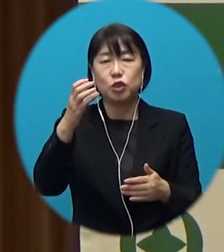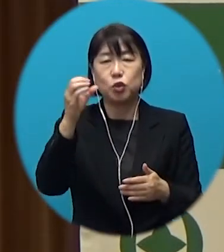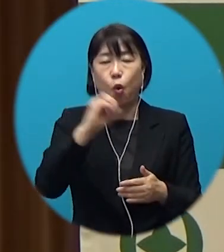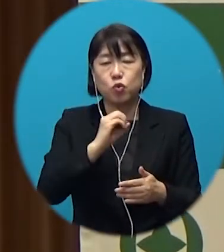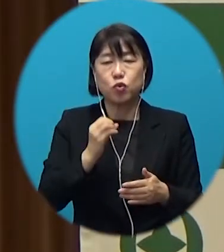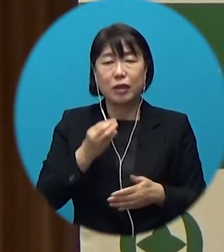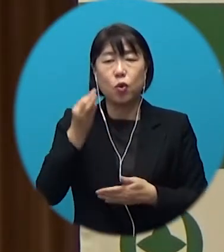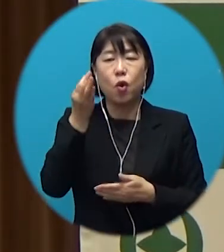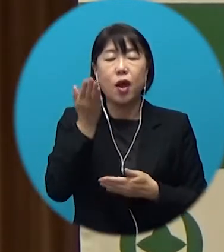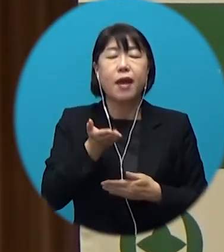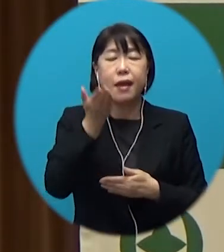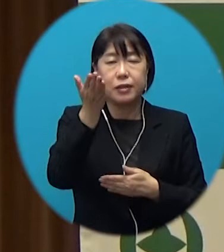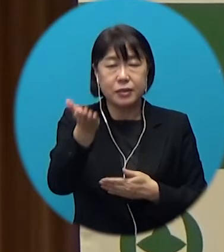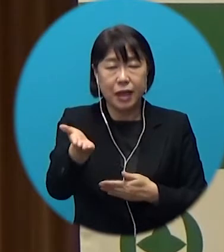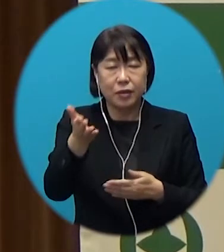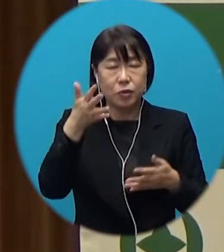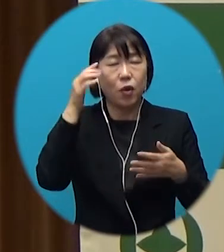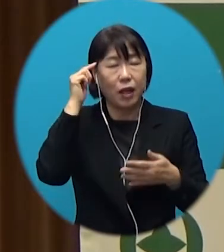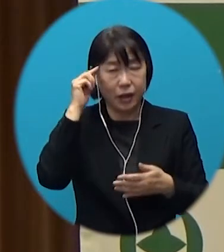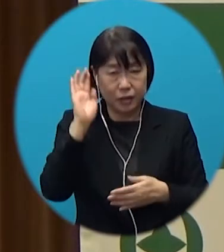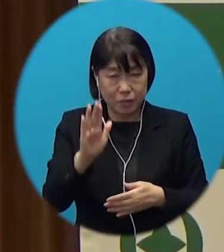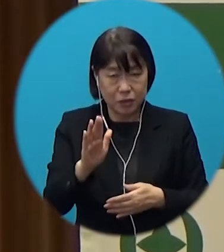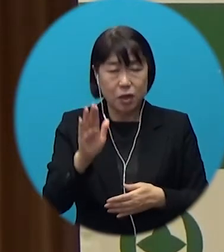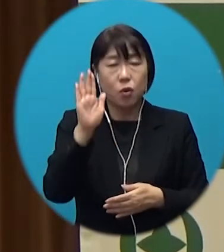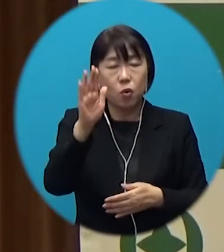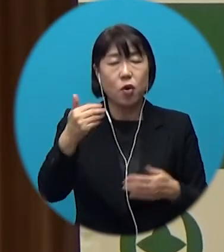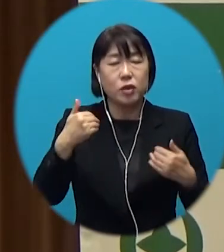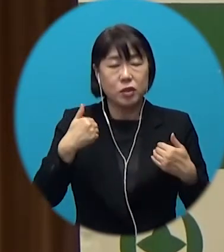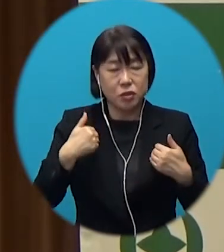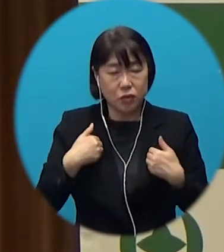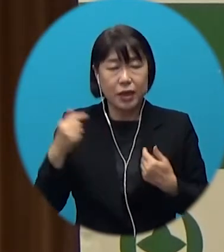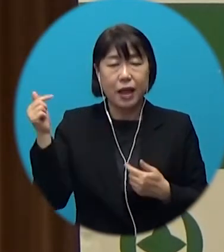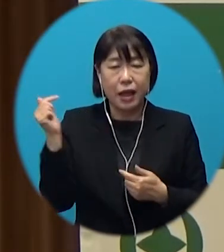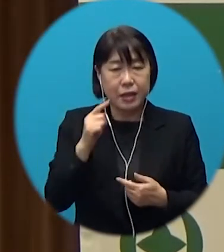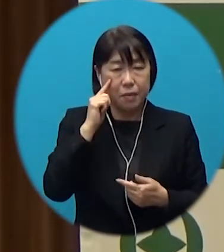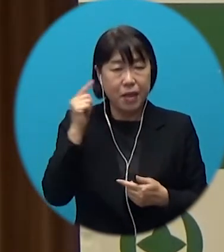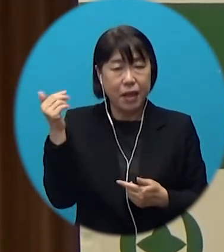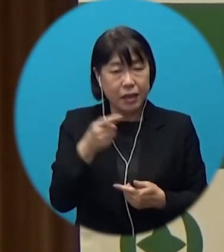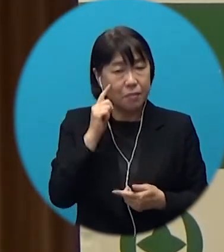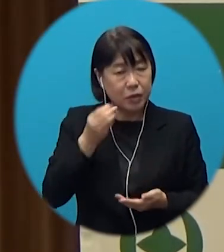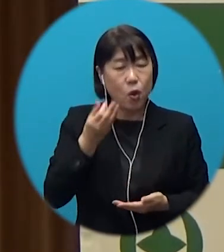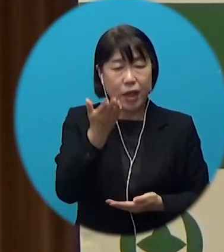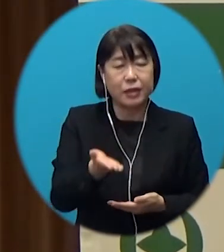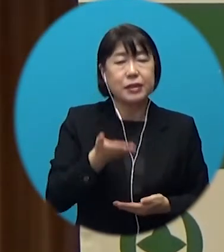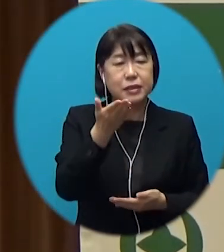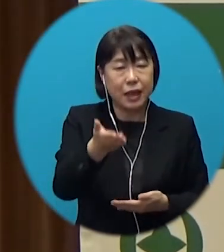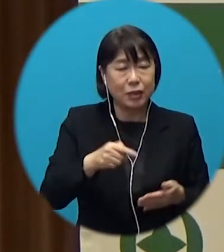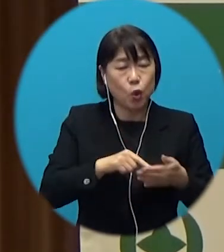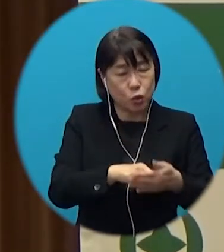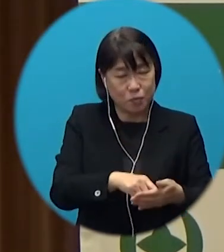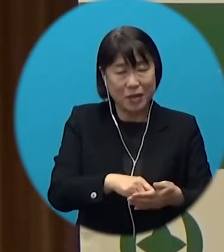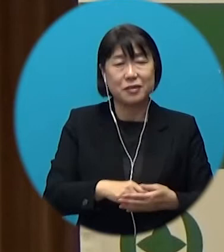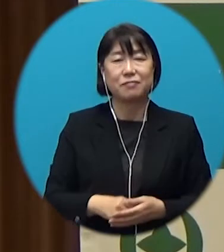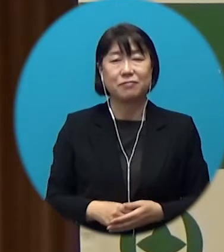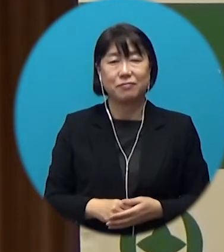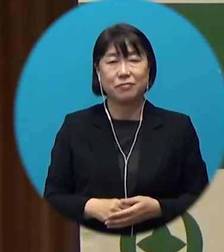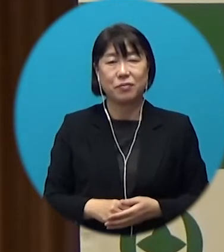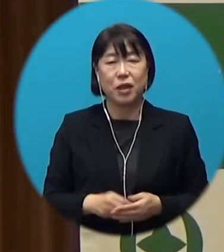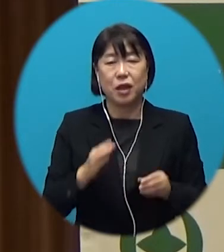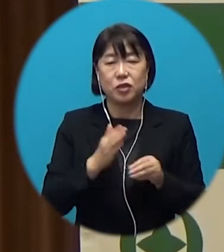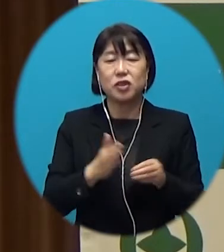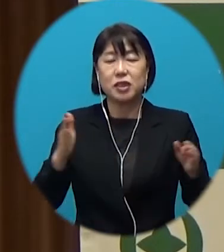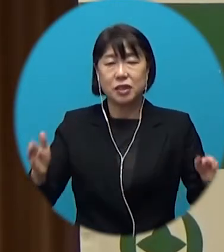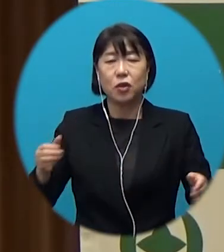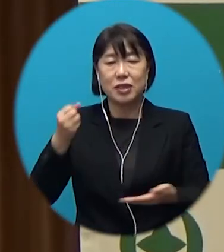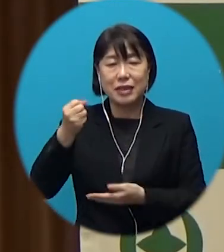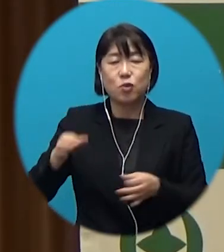見込んでおりまして、今後も必要な限り、その返済に取り組みたいと思っております。財政運営方針の